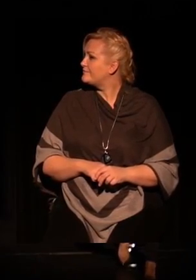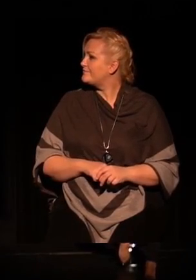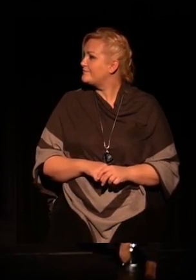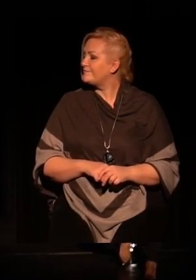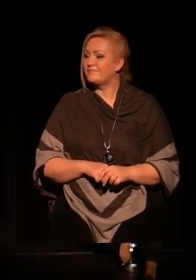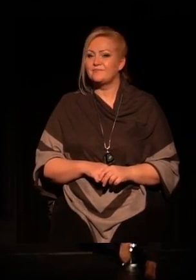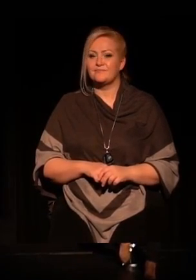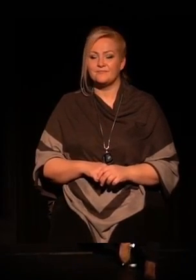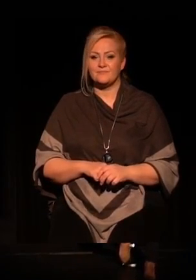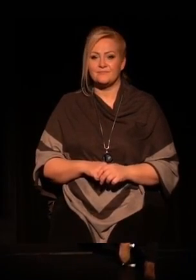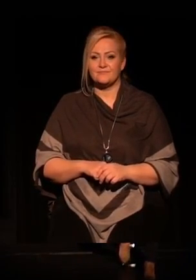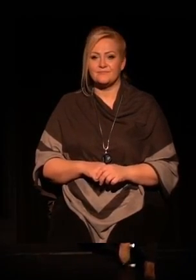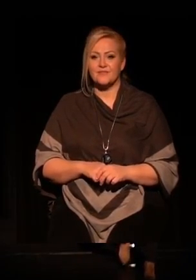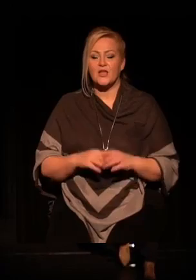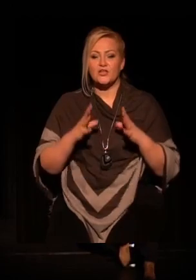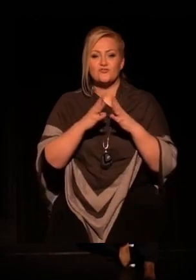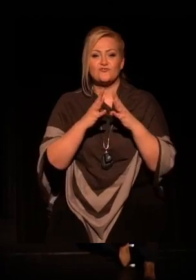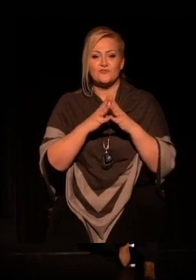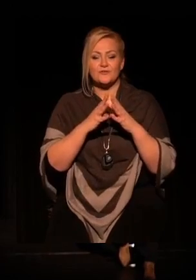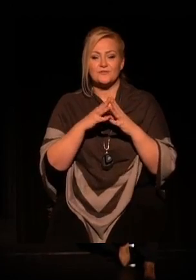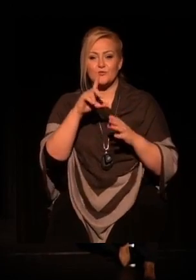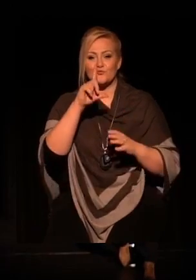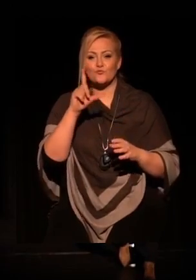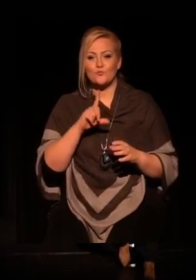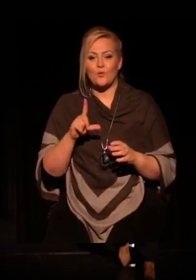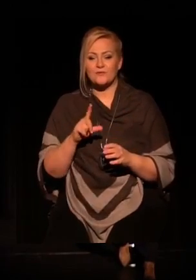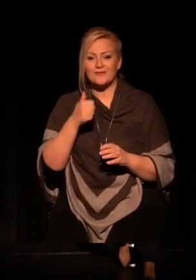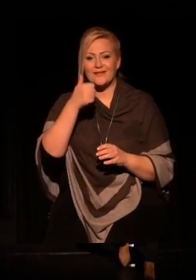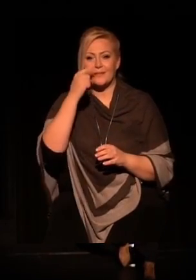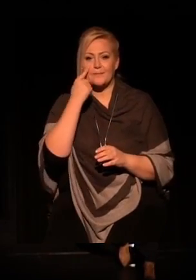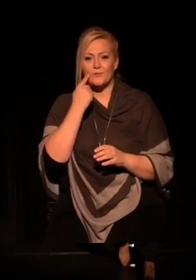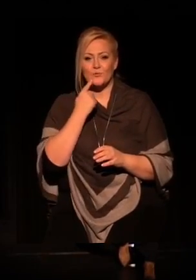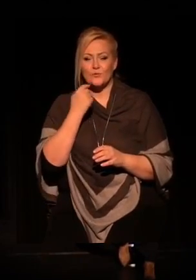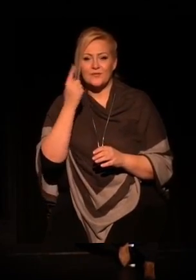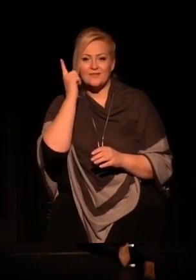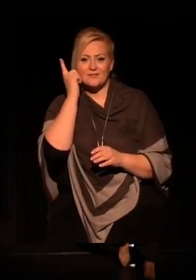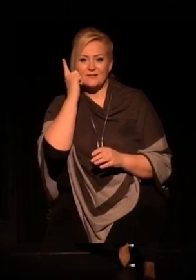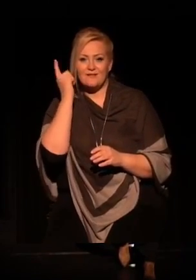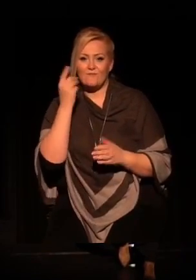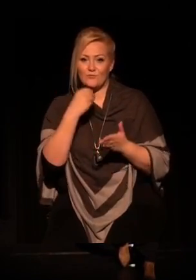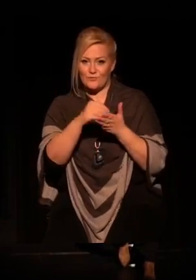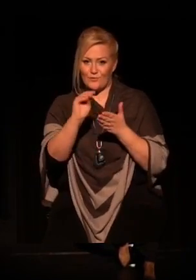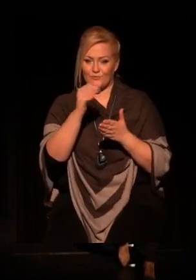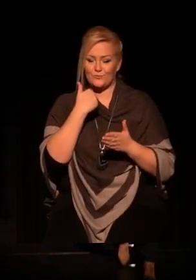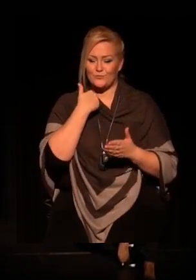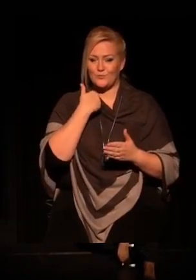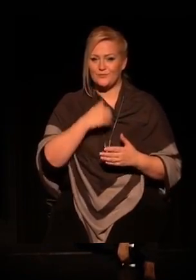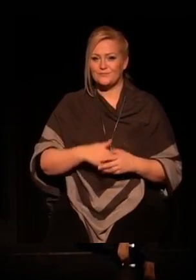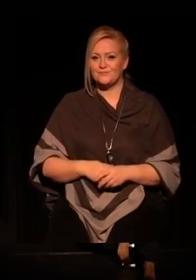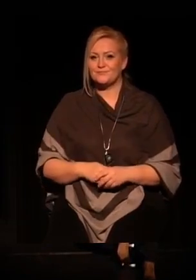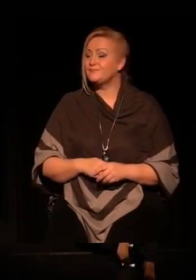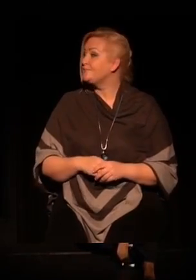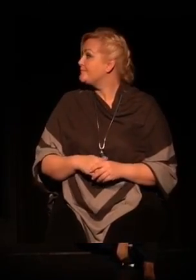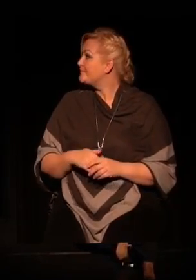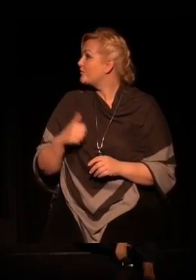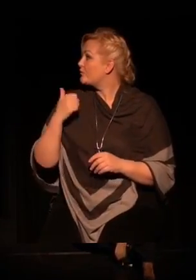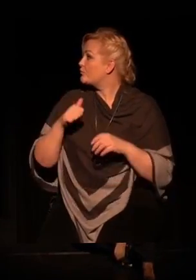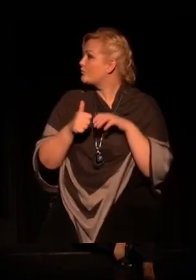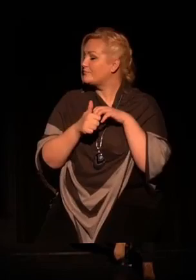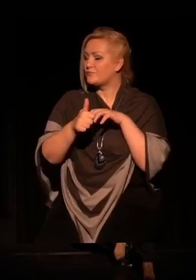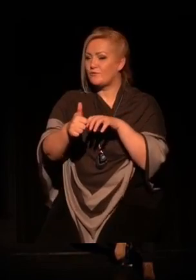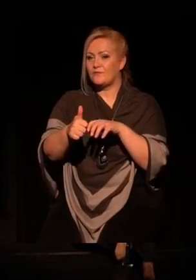zł rozmowy, ale no, tu jest właśnie nasz drugi przewodnik, tak naprawdę lider całej